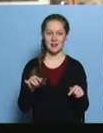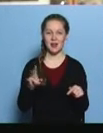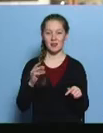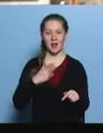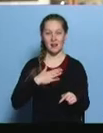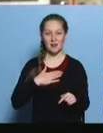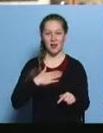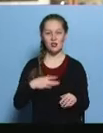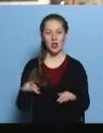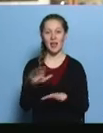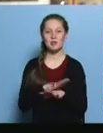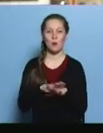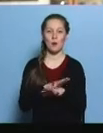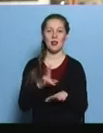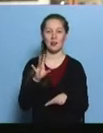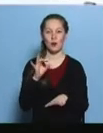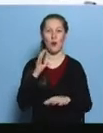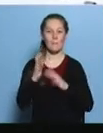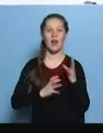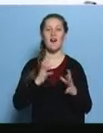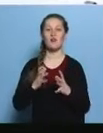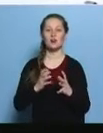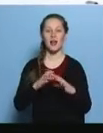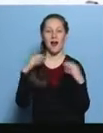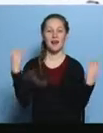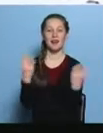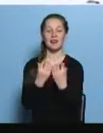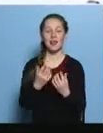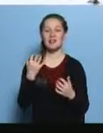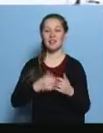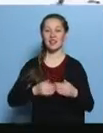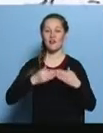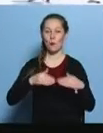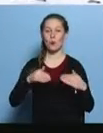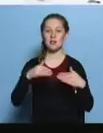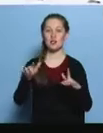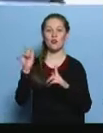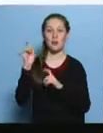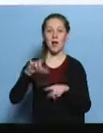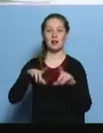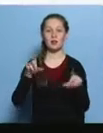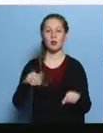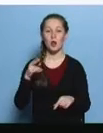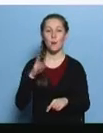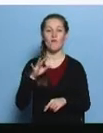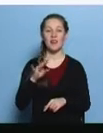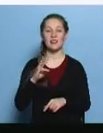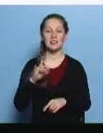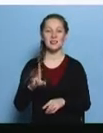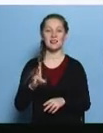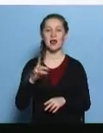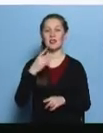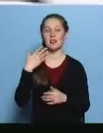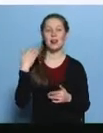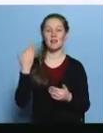нашей республике, но и на мировой арене. Среди выпускников нашей школы биатлона Ульяна Кайшева, Александр Поварницын. Совсем недавно здесь